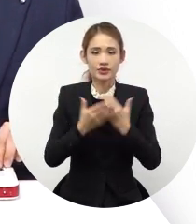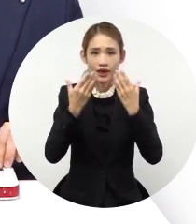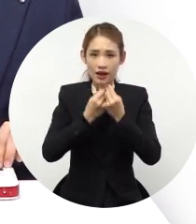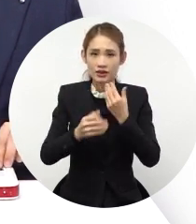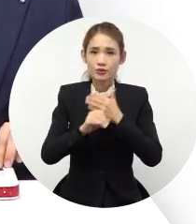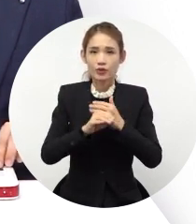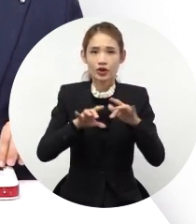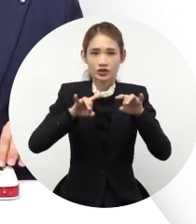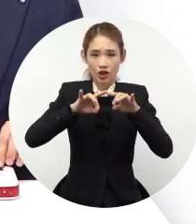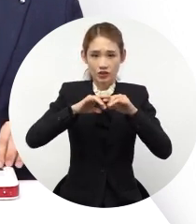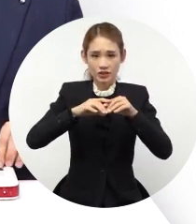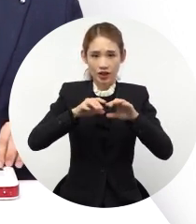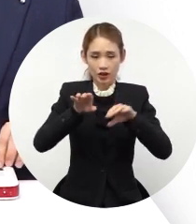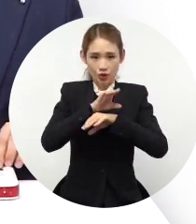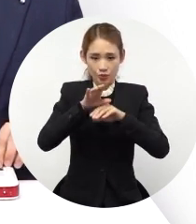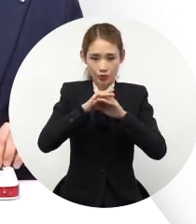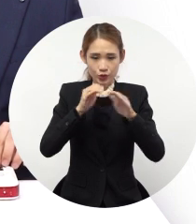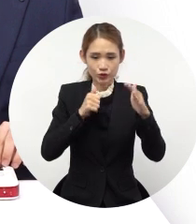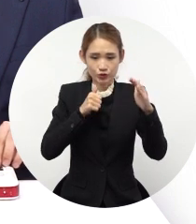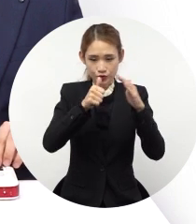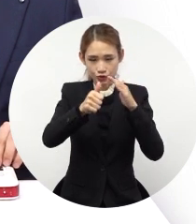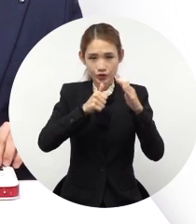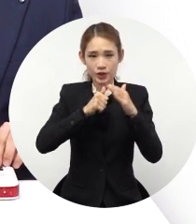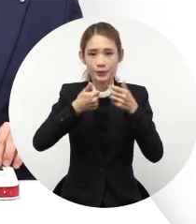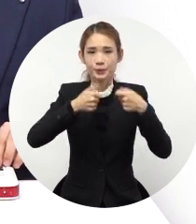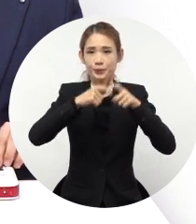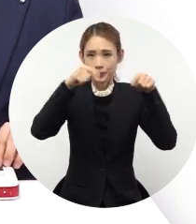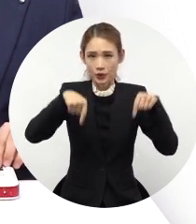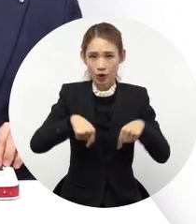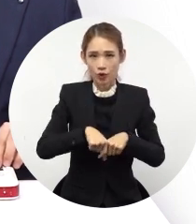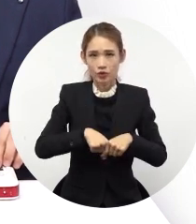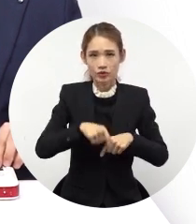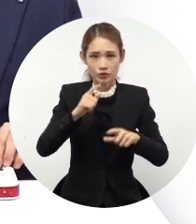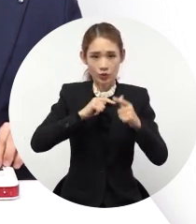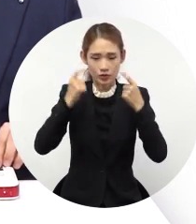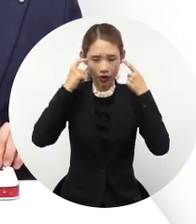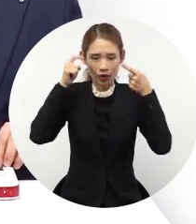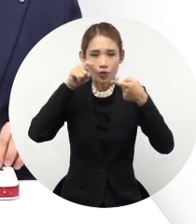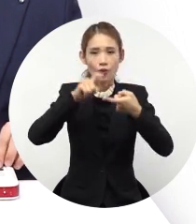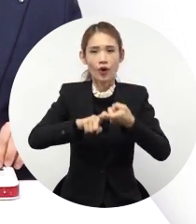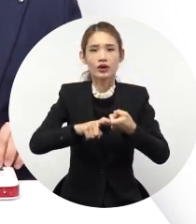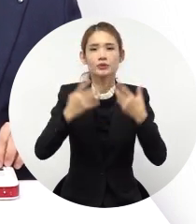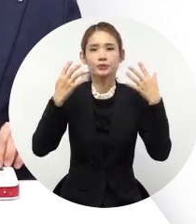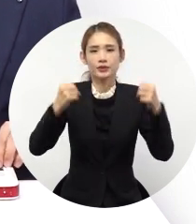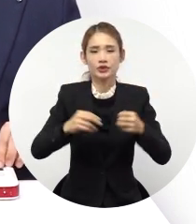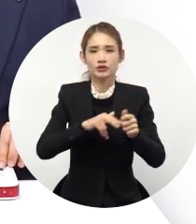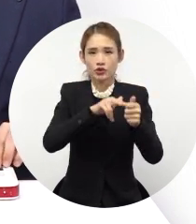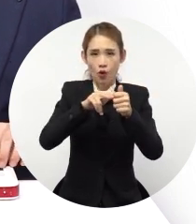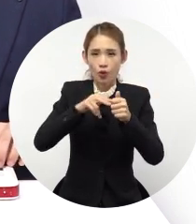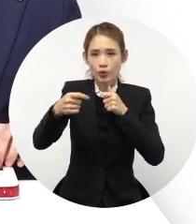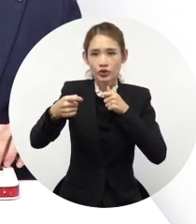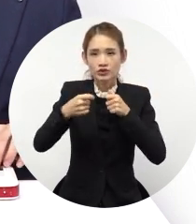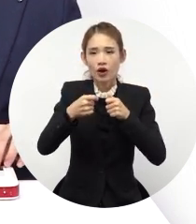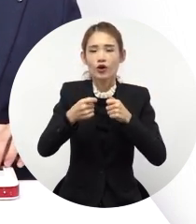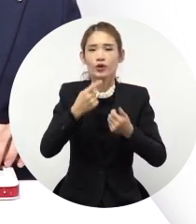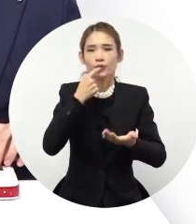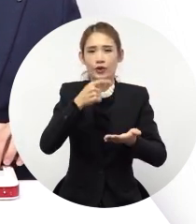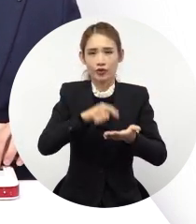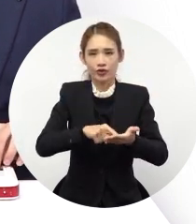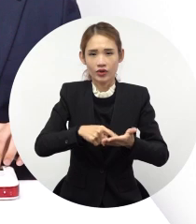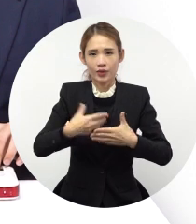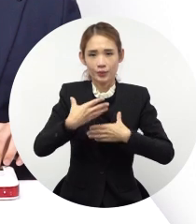전자출입 명부라든지 이런 비대면 사회에서 조금 더 관심을 쏟아야 할 부분이 이 정보 접근성 분야이기